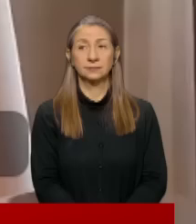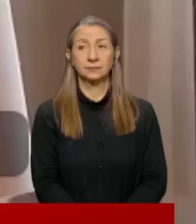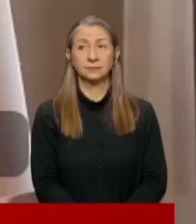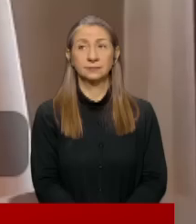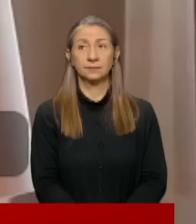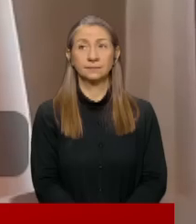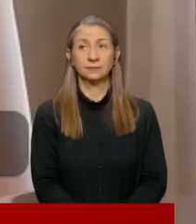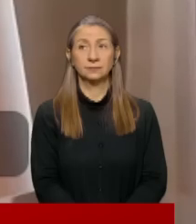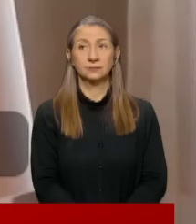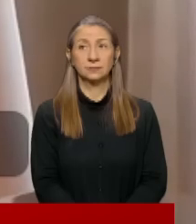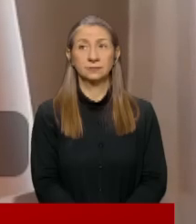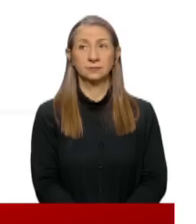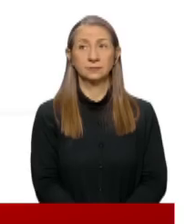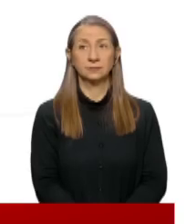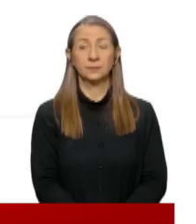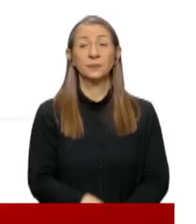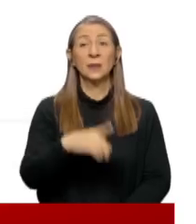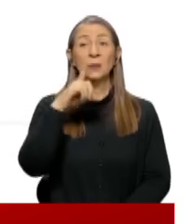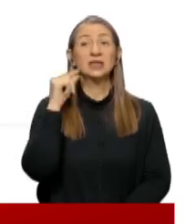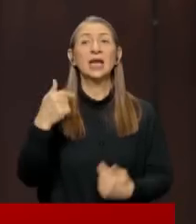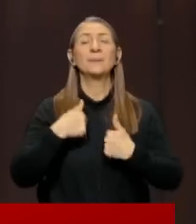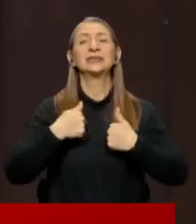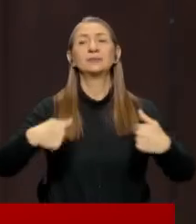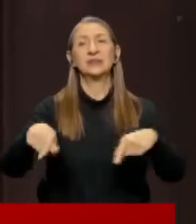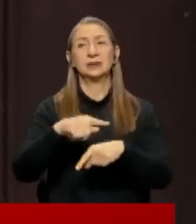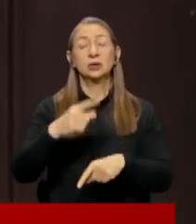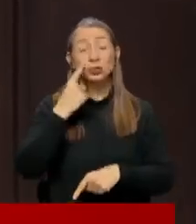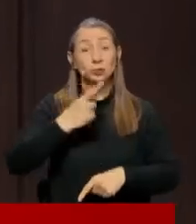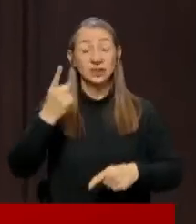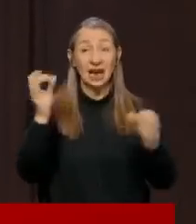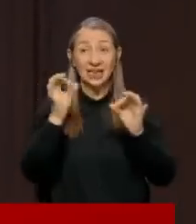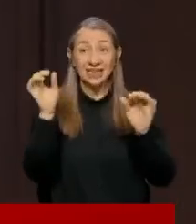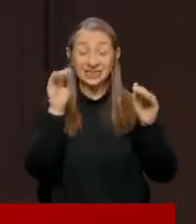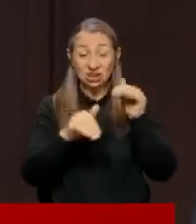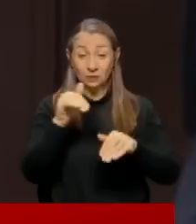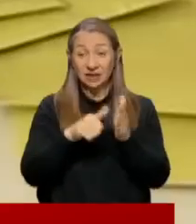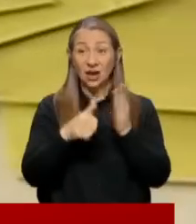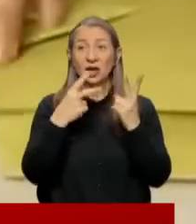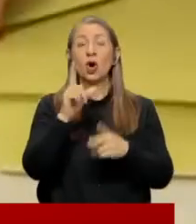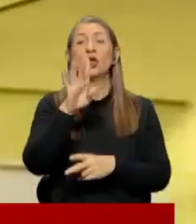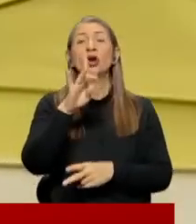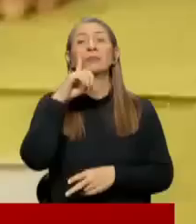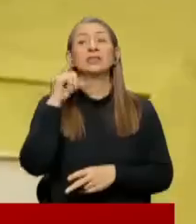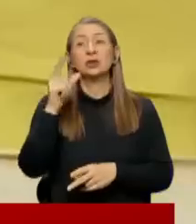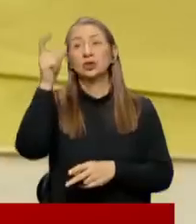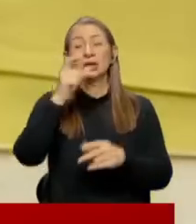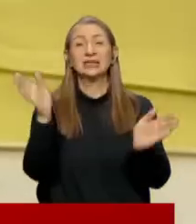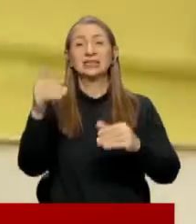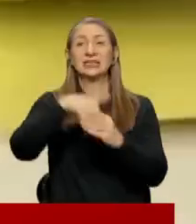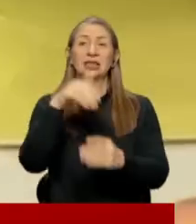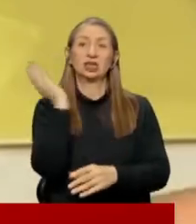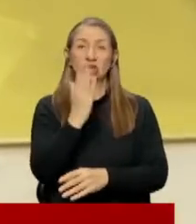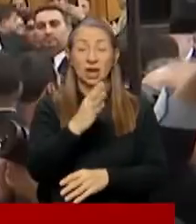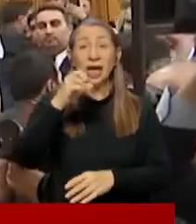milletindir diyeceğimiz bir gün olacaktır. Mayıslar bizimdir. Cumhurbaşkanı erken seçim tarihini açıkladı. 14 Mayıs'ta Türkiye sandık başına